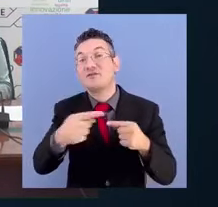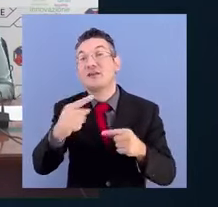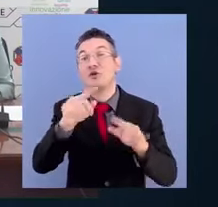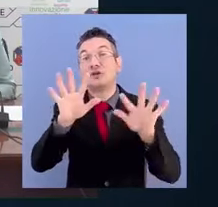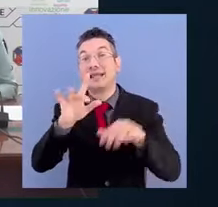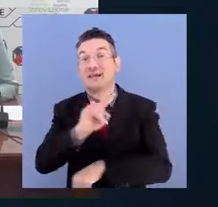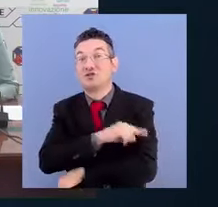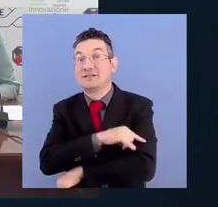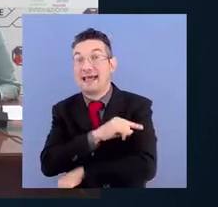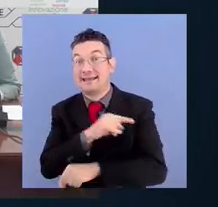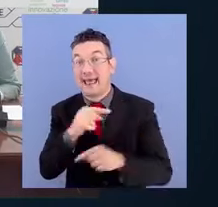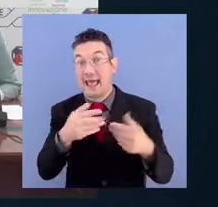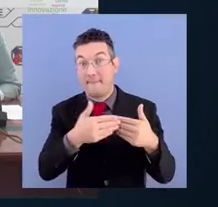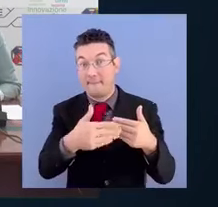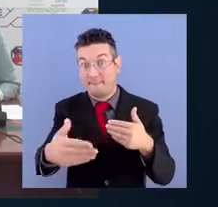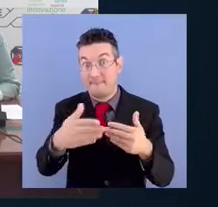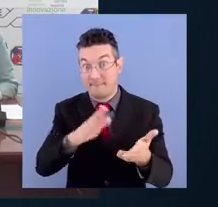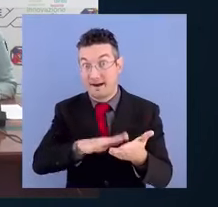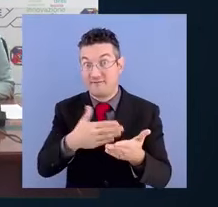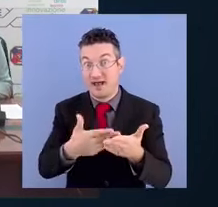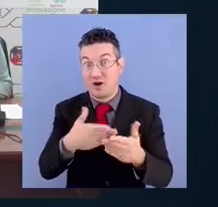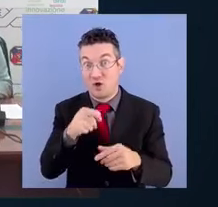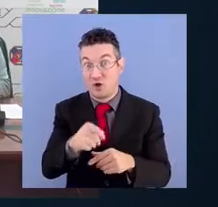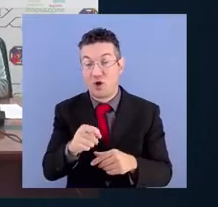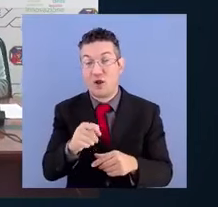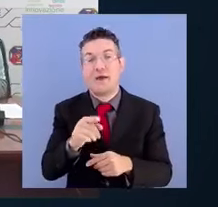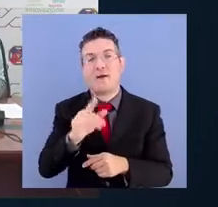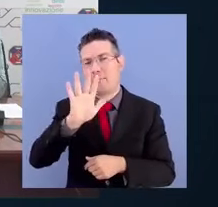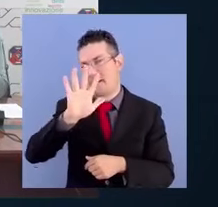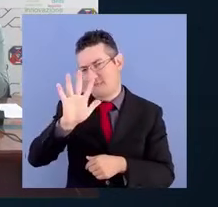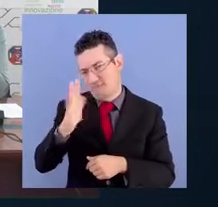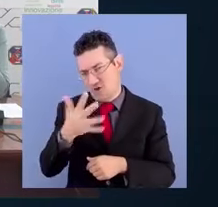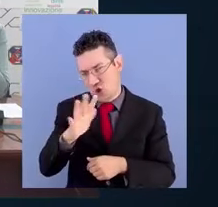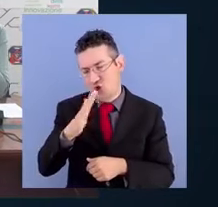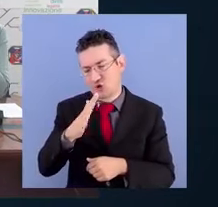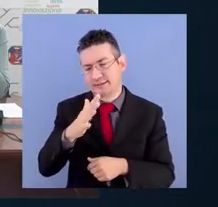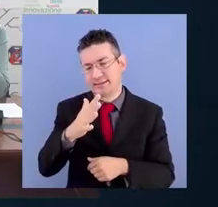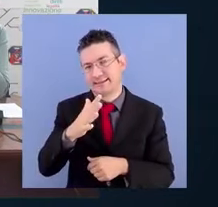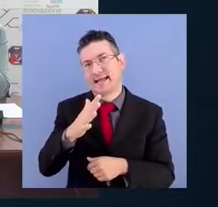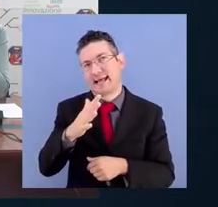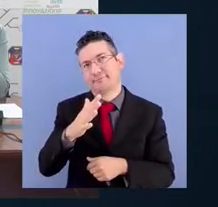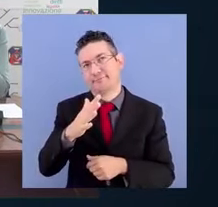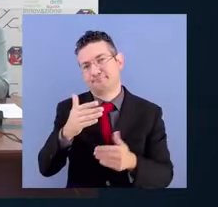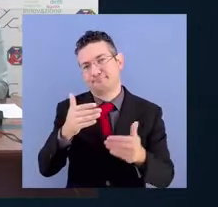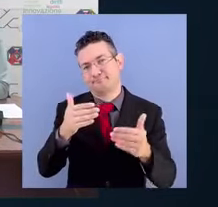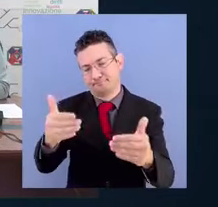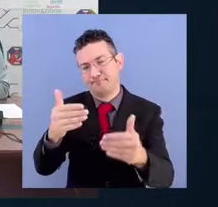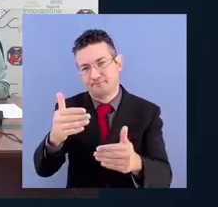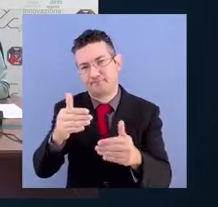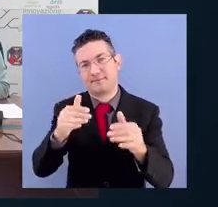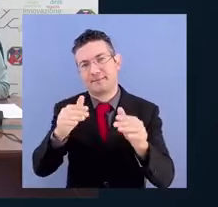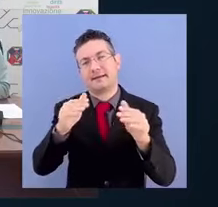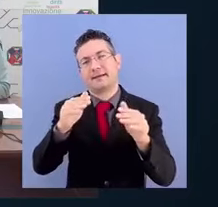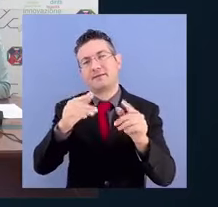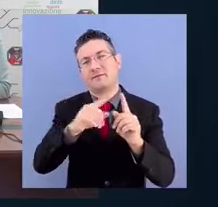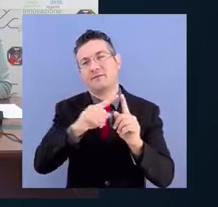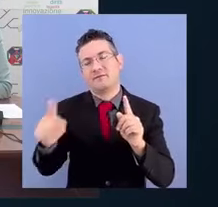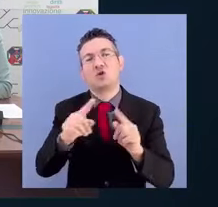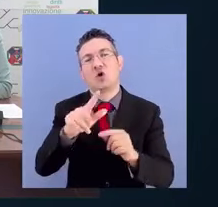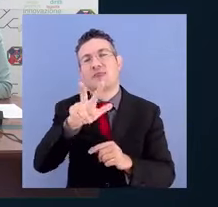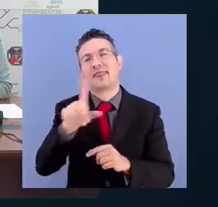10 settembre molto probabilmente verrà ulteriormente prorogata fino al 31 ottobre